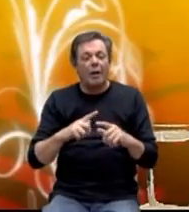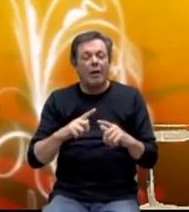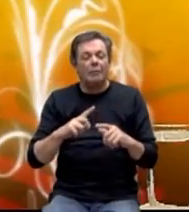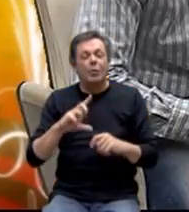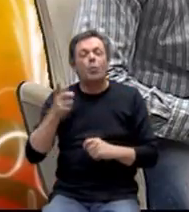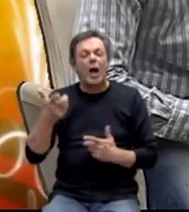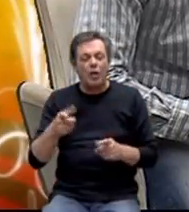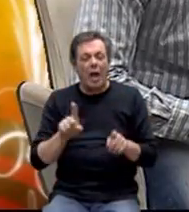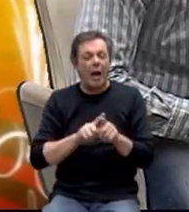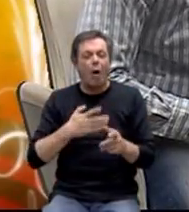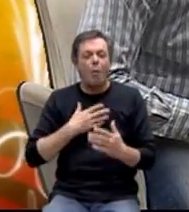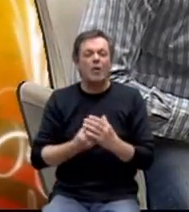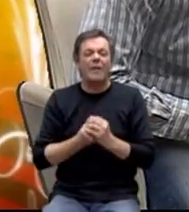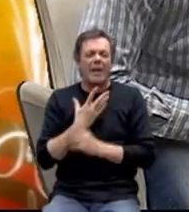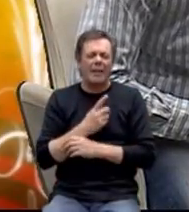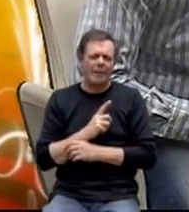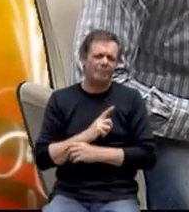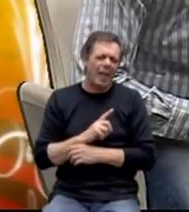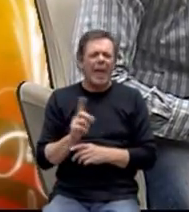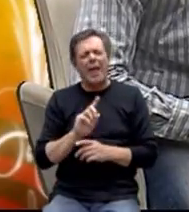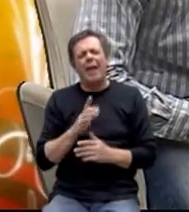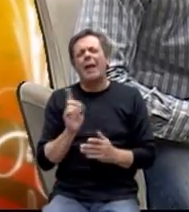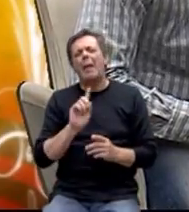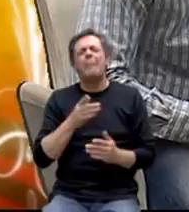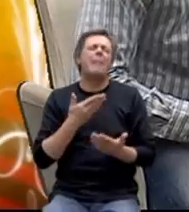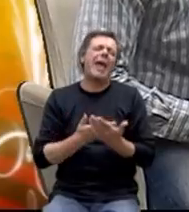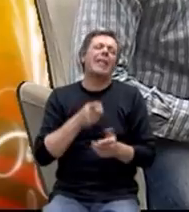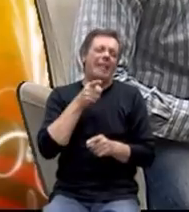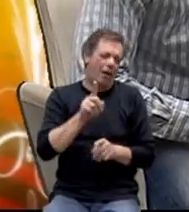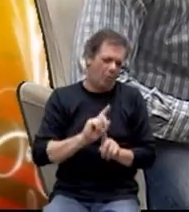Pa, ne bi tako daleko išao, ali...